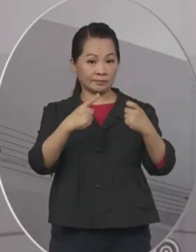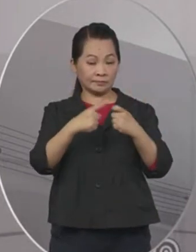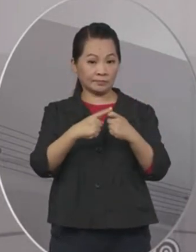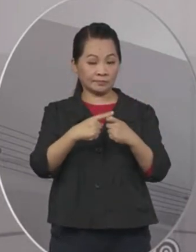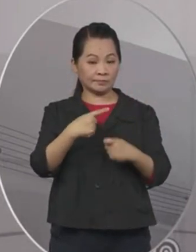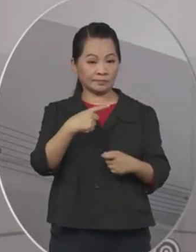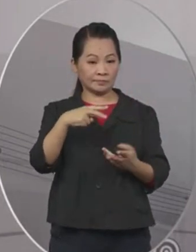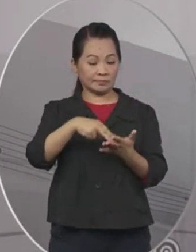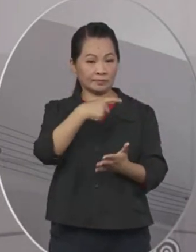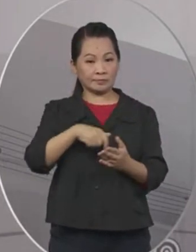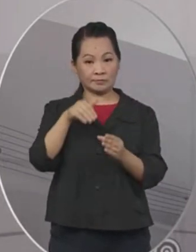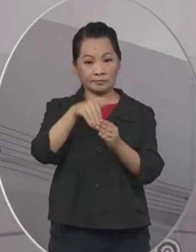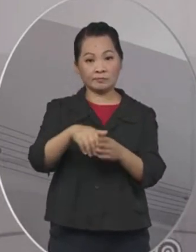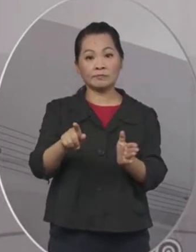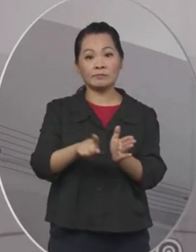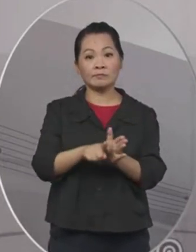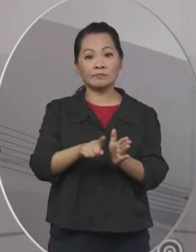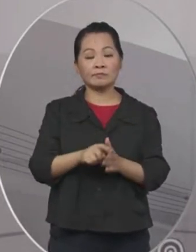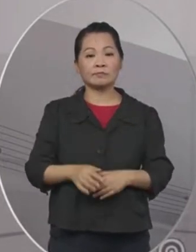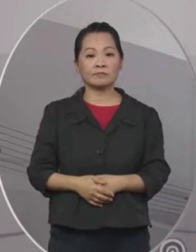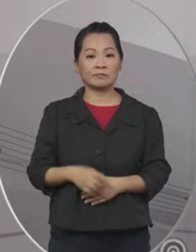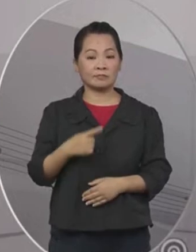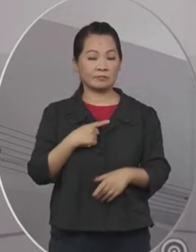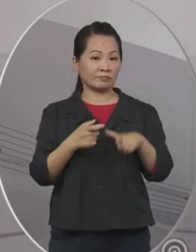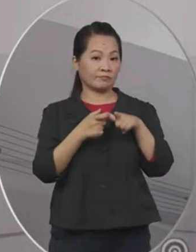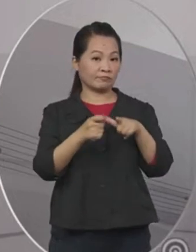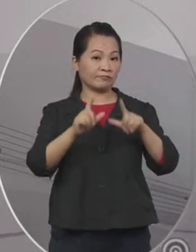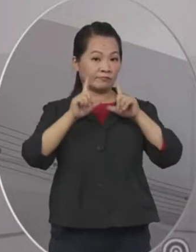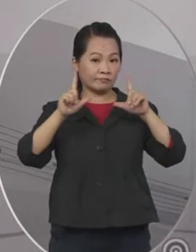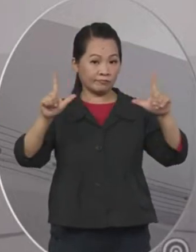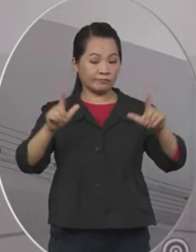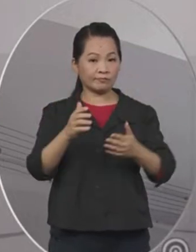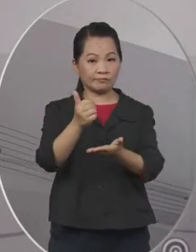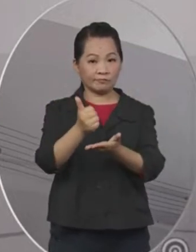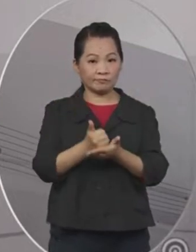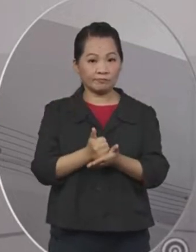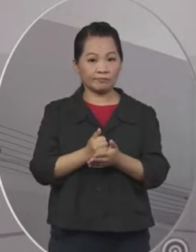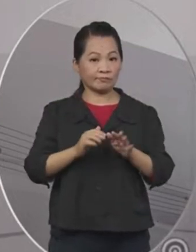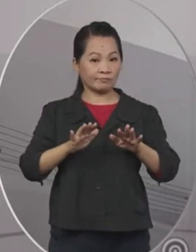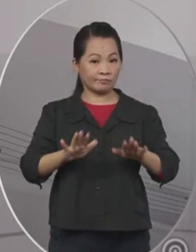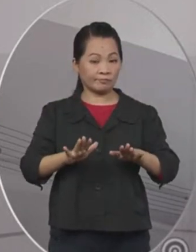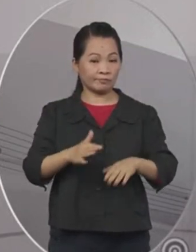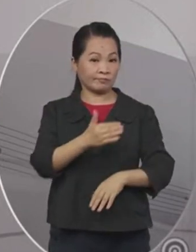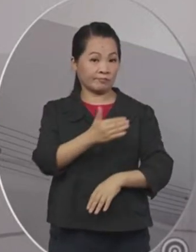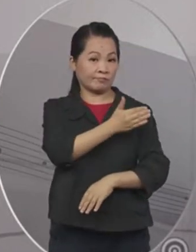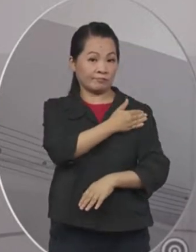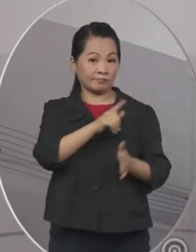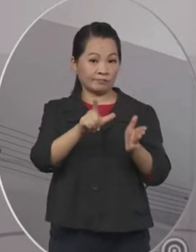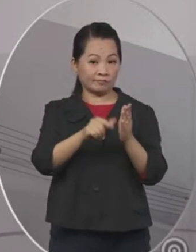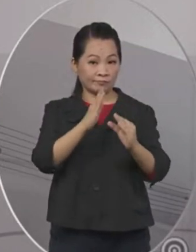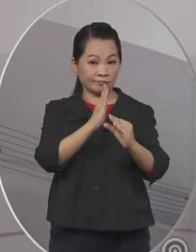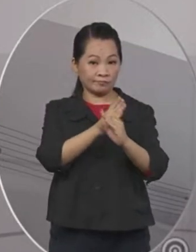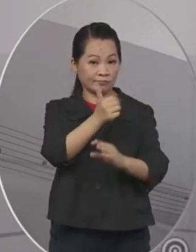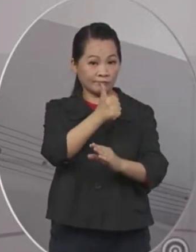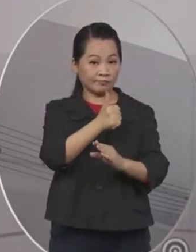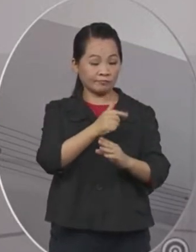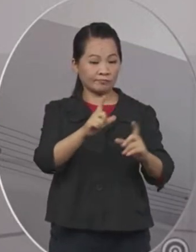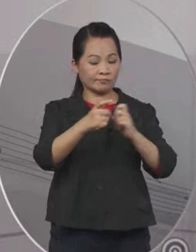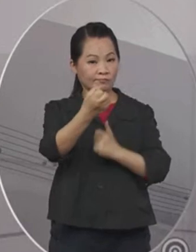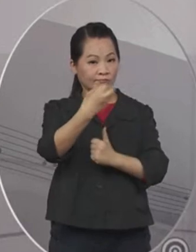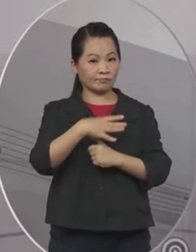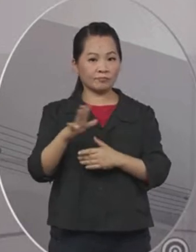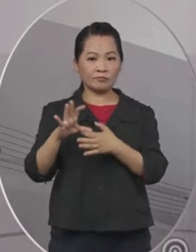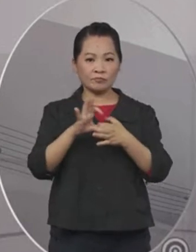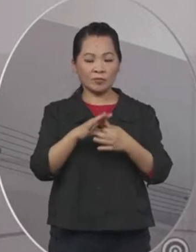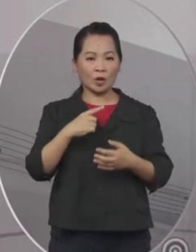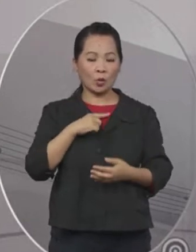委的时候，就在这边公开请时任卫福部长陈时中回应关于我